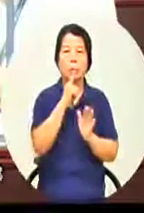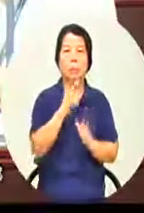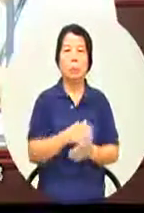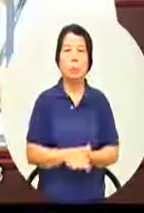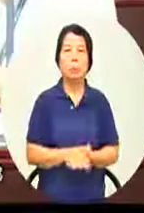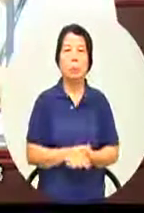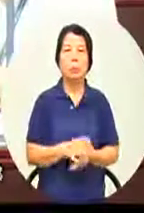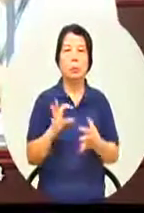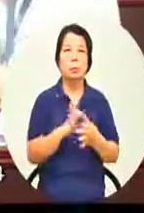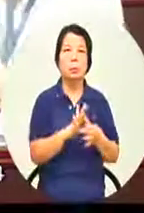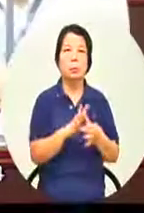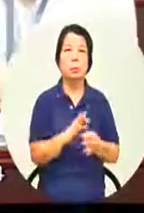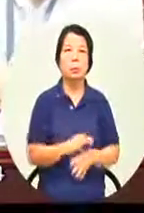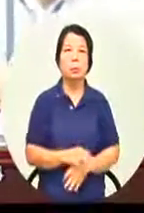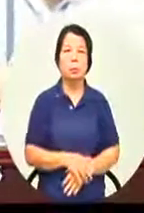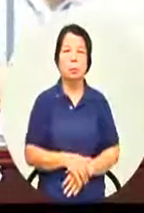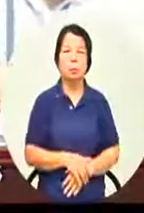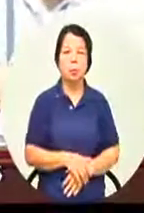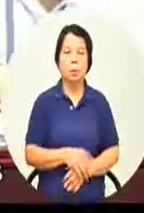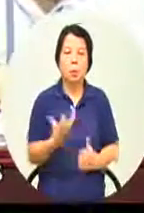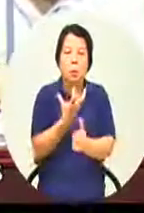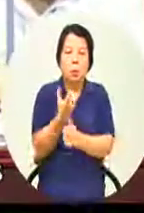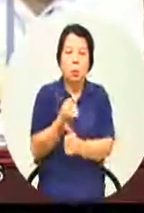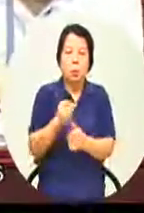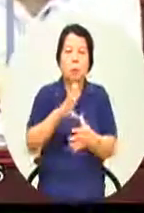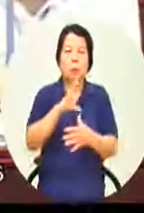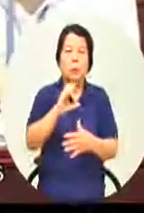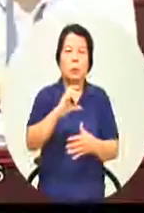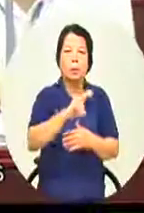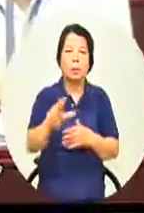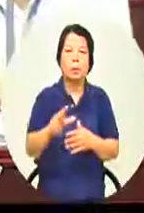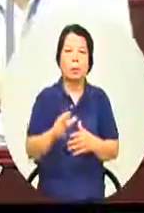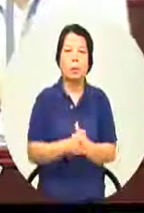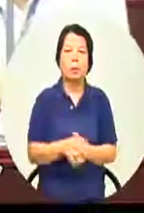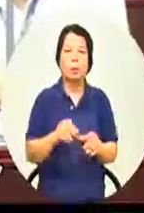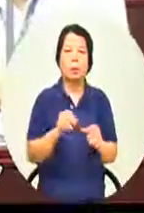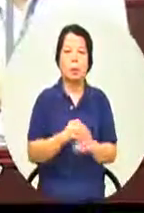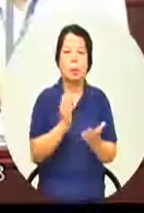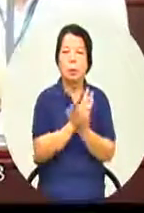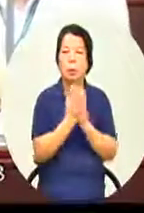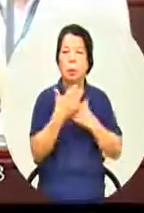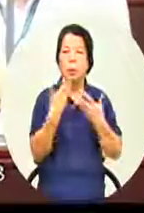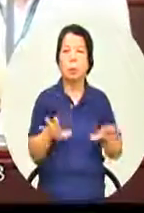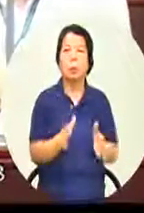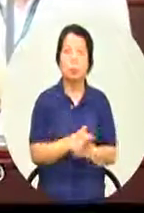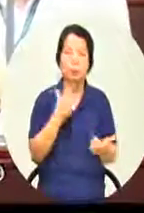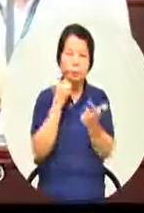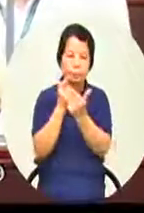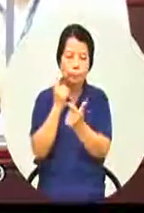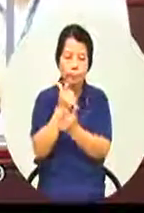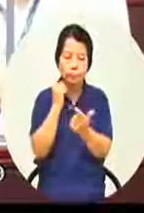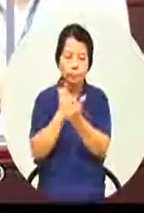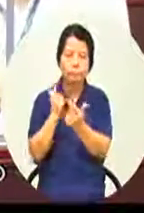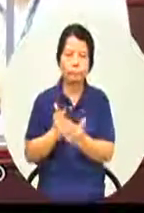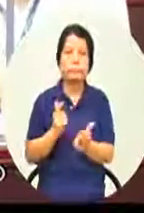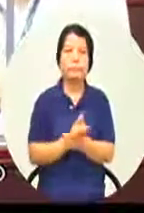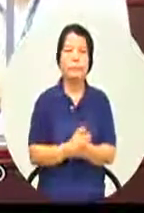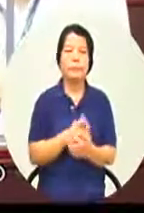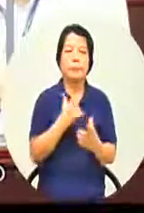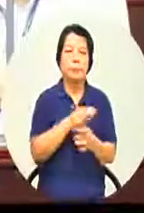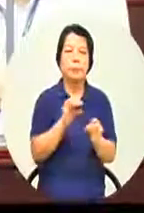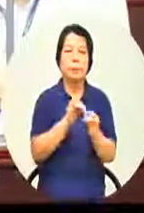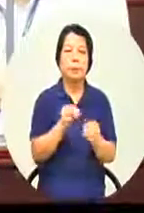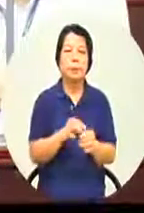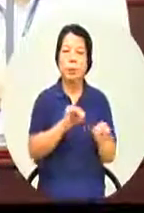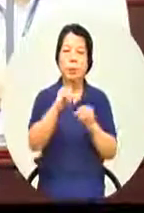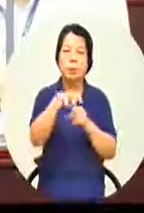因为管制的方式有很多种，好，我们希望找到一个最适切的，在最适当的地点